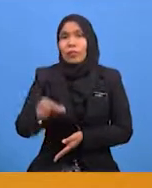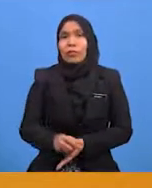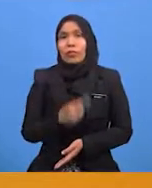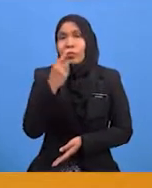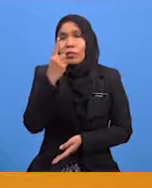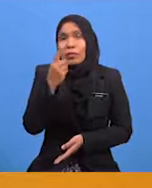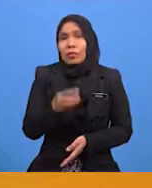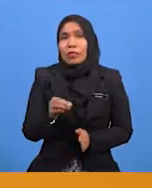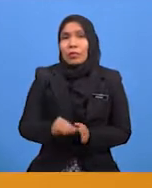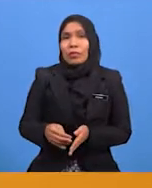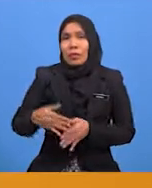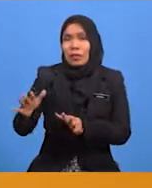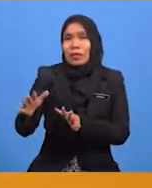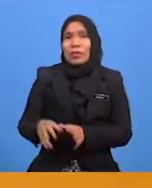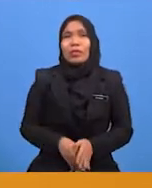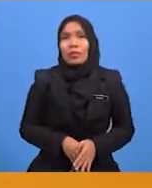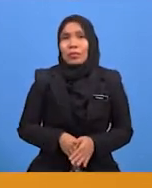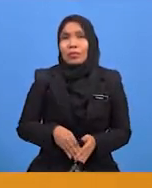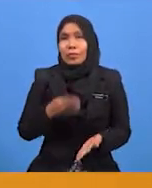pekerti.